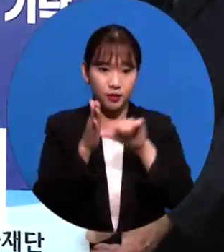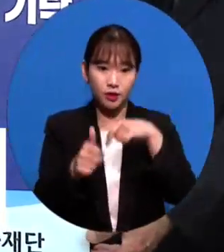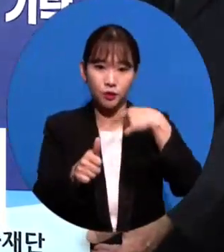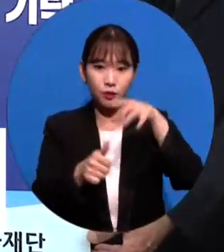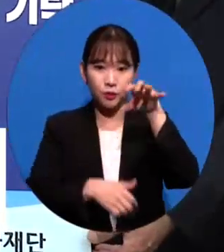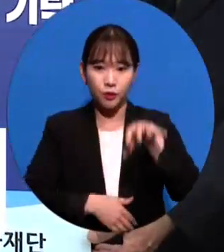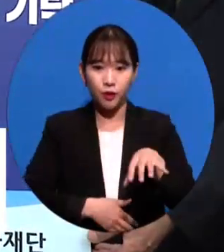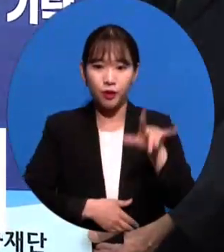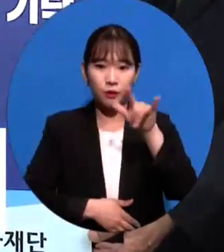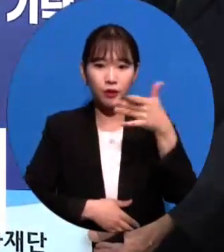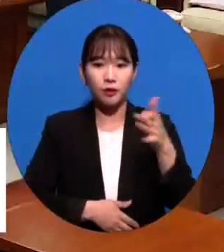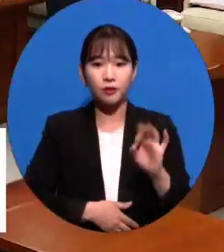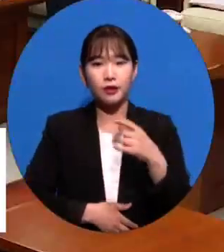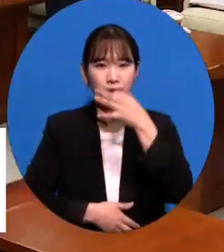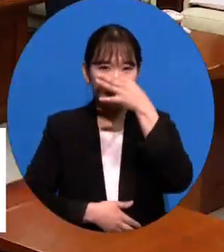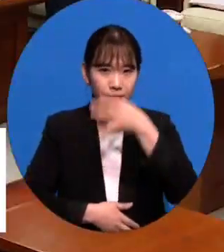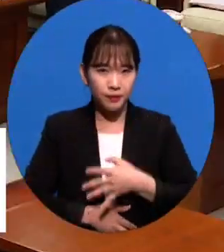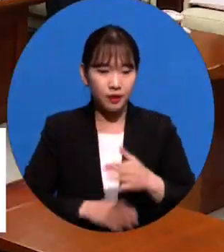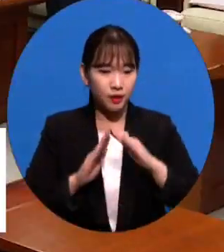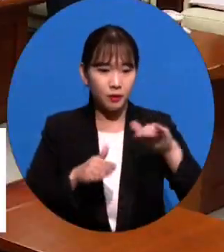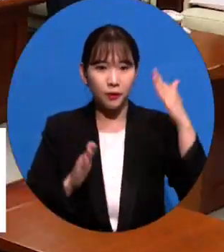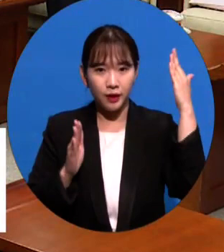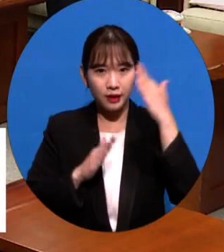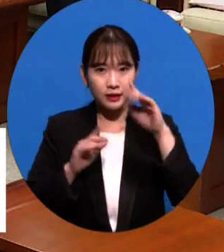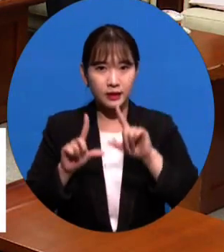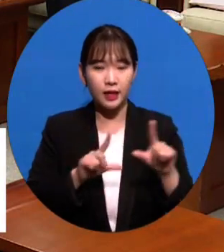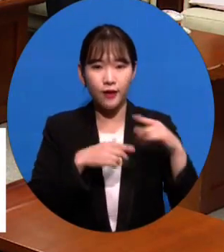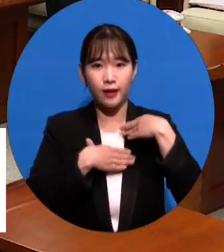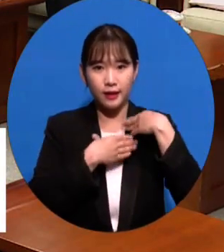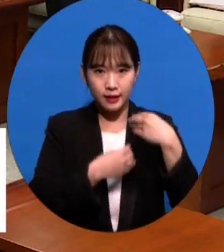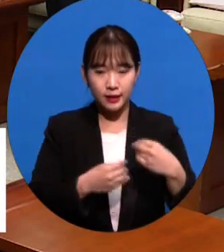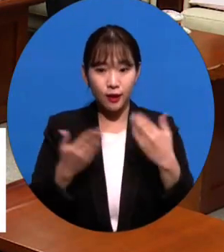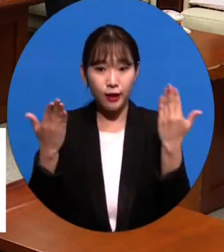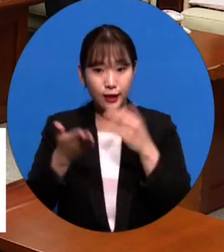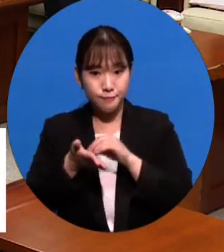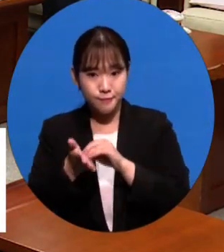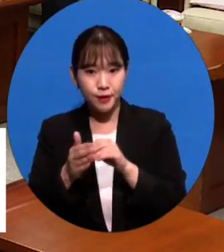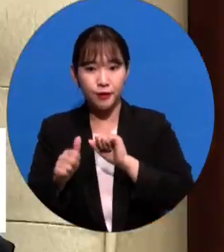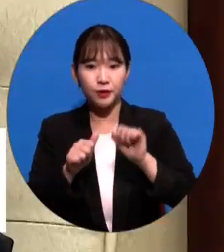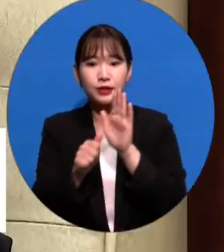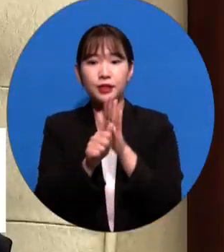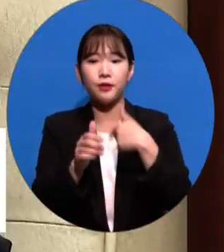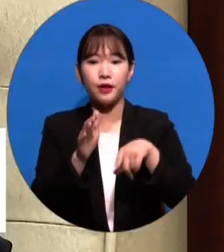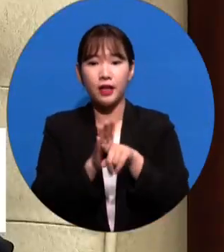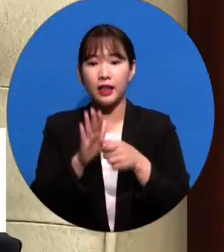전남인재평생교육원은 코로나19로 힘든 도내 학생들의 생활 안정과 취업활동 지원을 위한